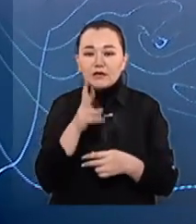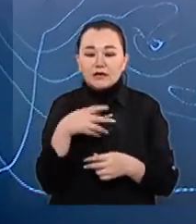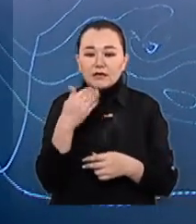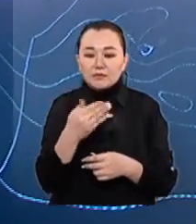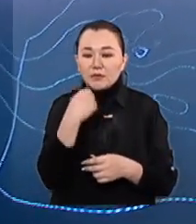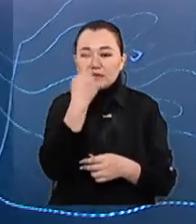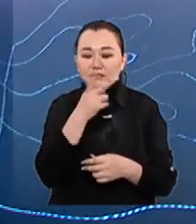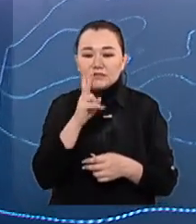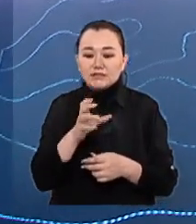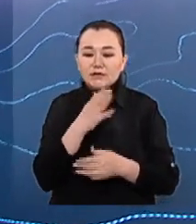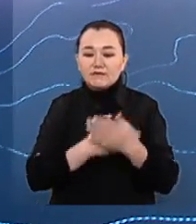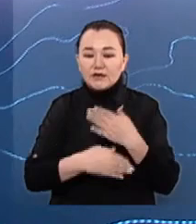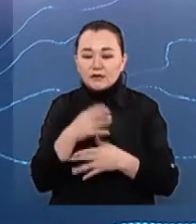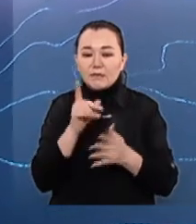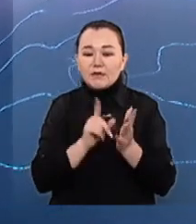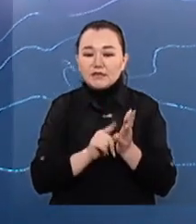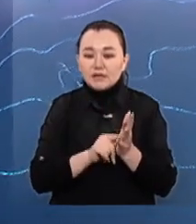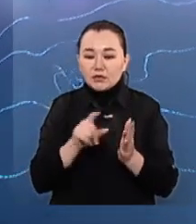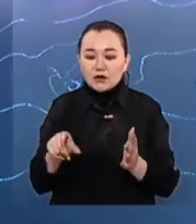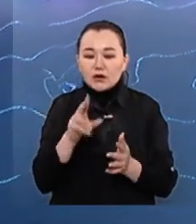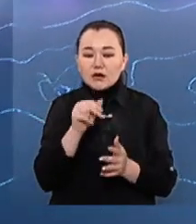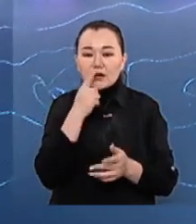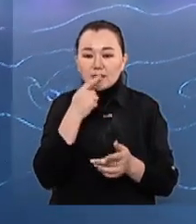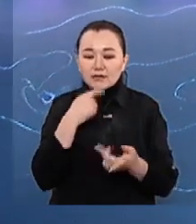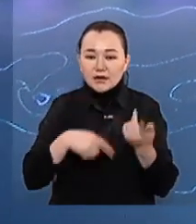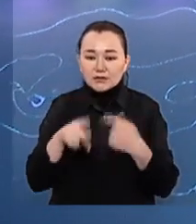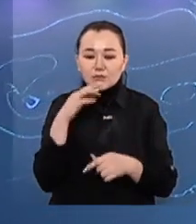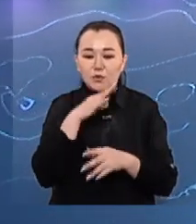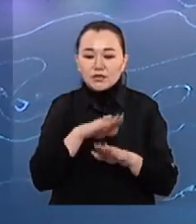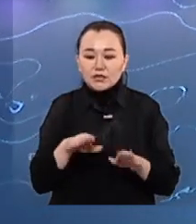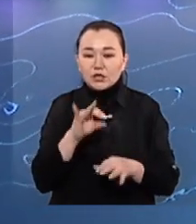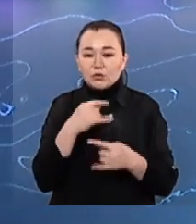лица с инвалидностью пенсионеры многодетные и другие